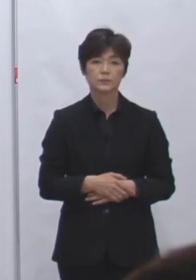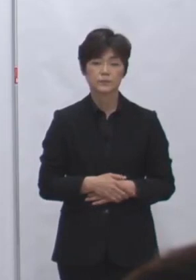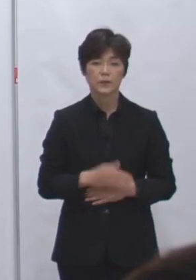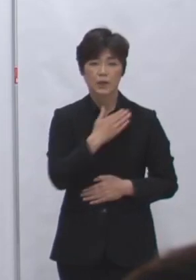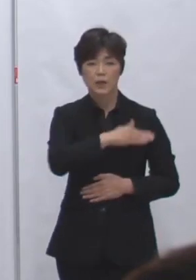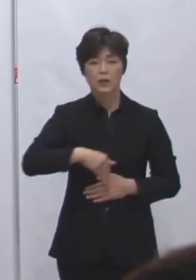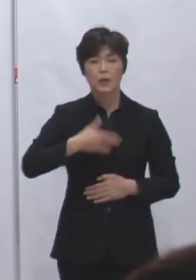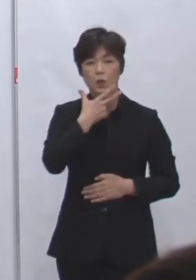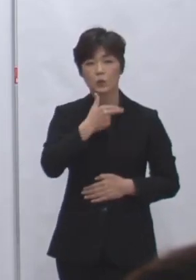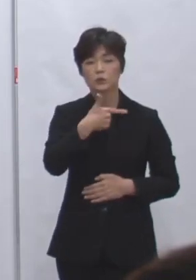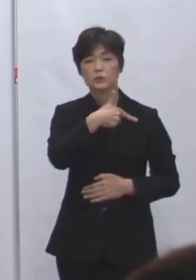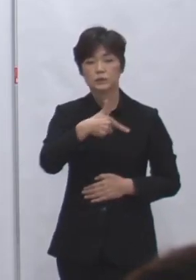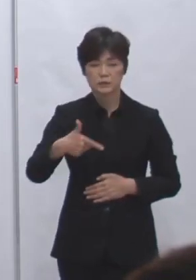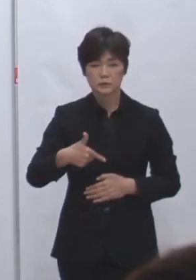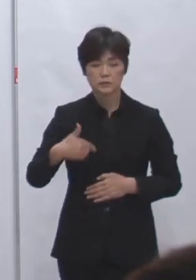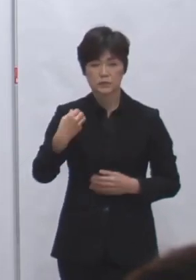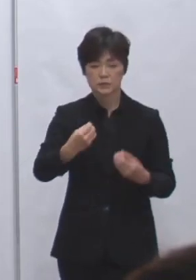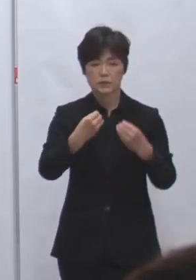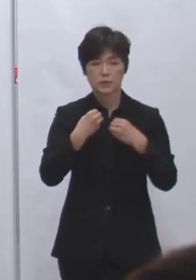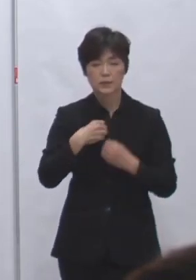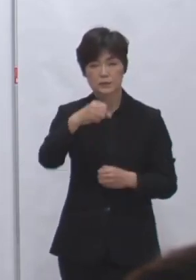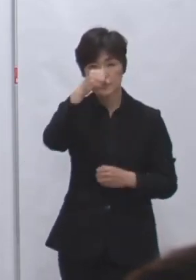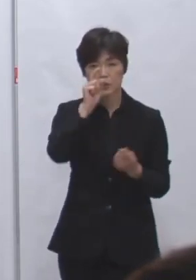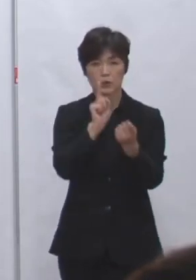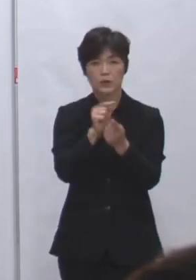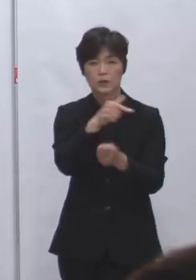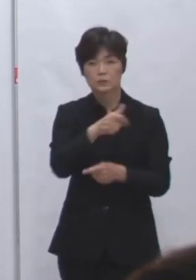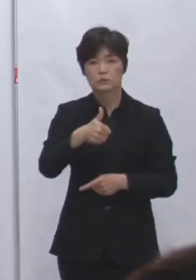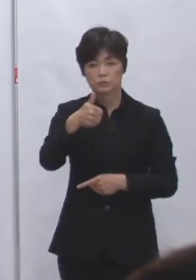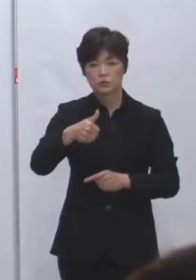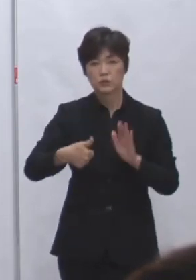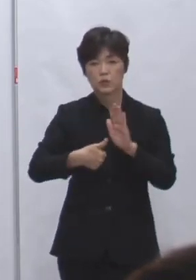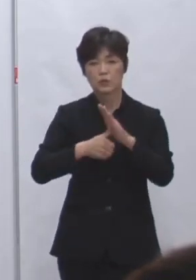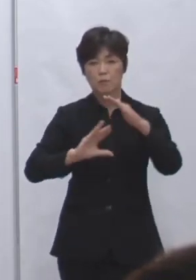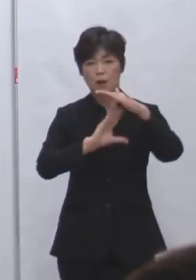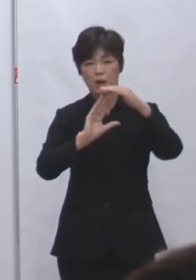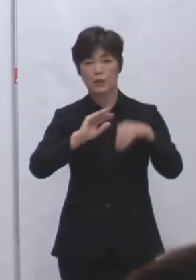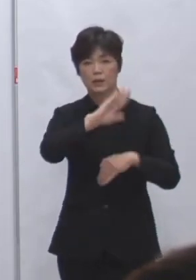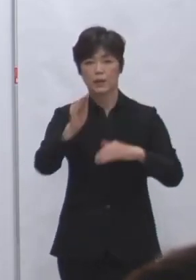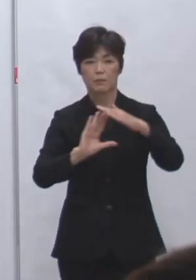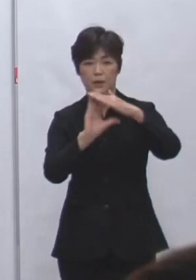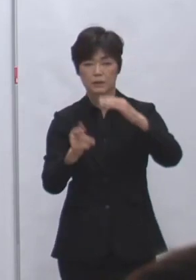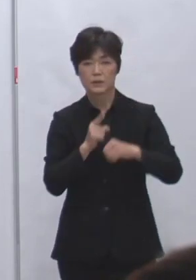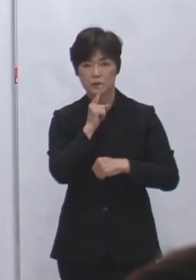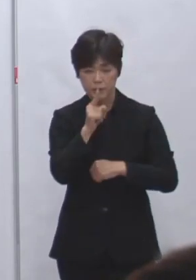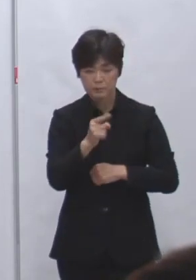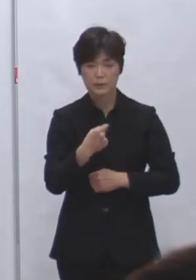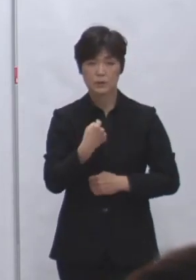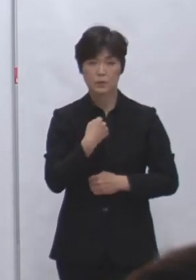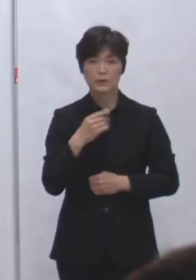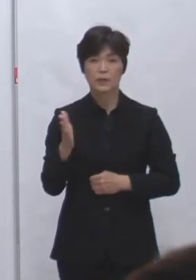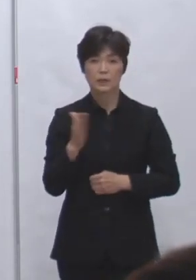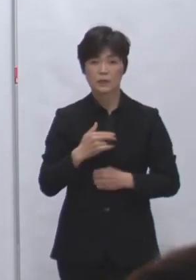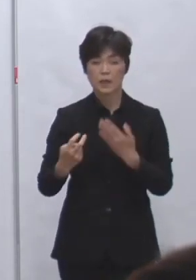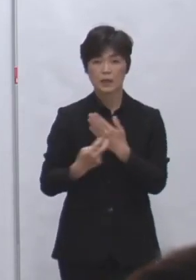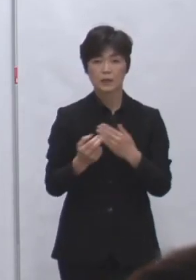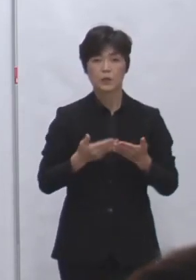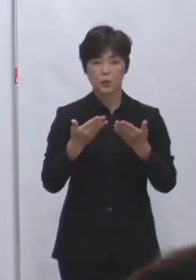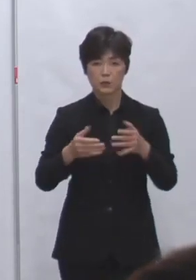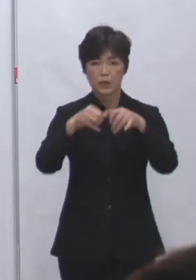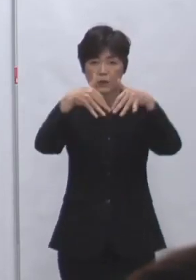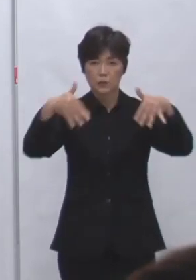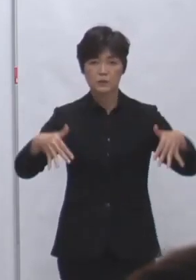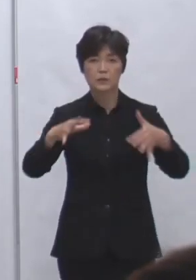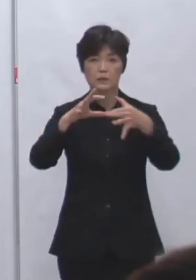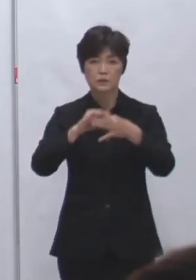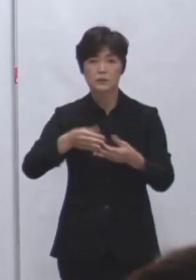健康福祉部の感染症対策部長山梨でございます。どうぞよろしくお願いをいたします。私からはですね、医療提供体制につい